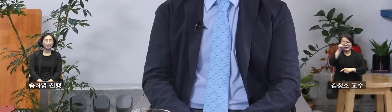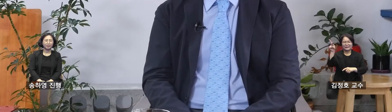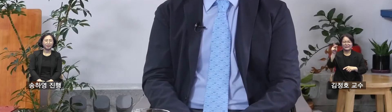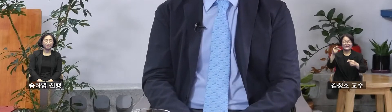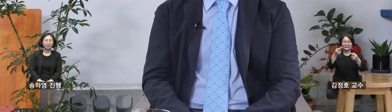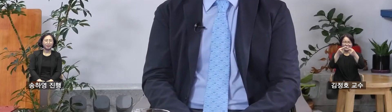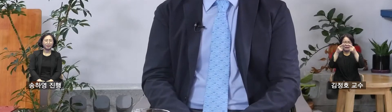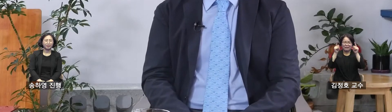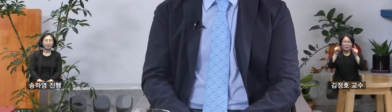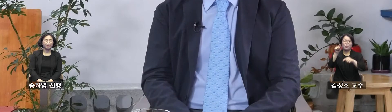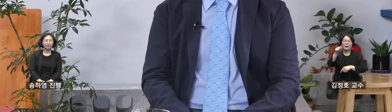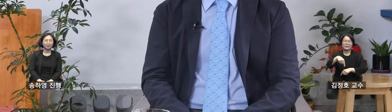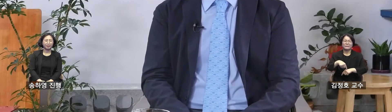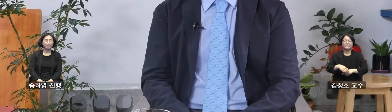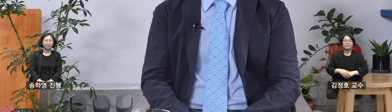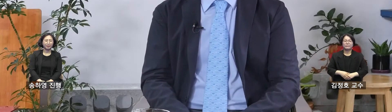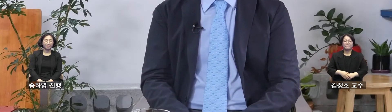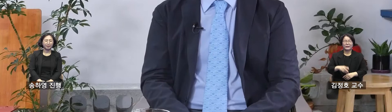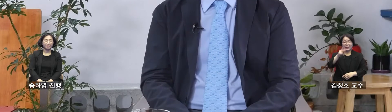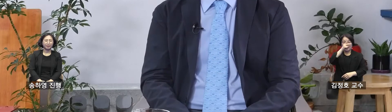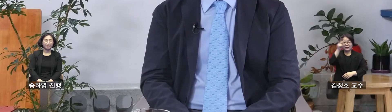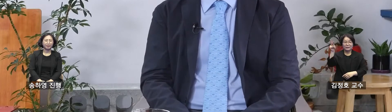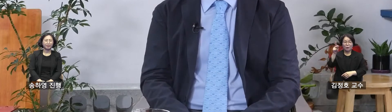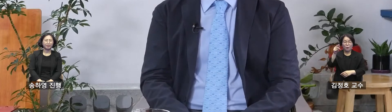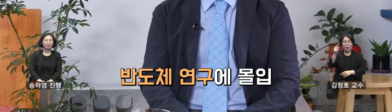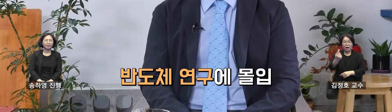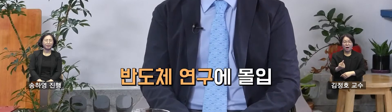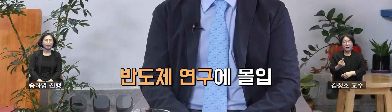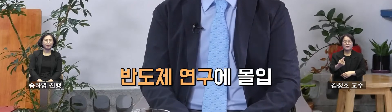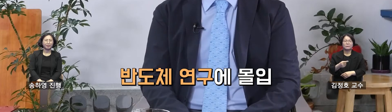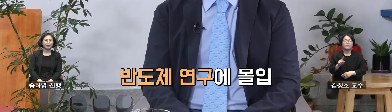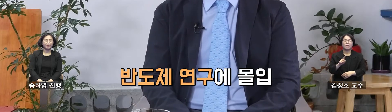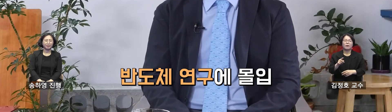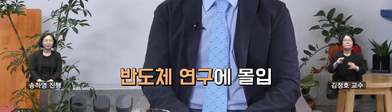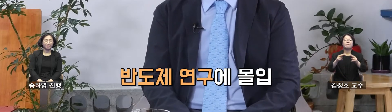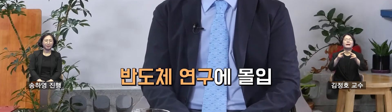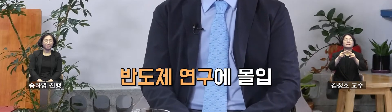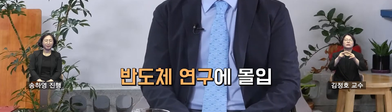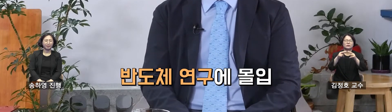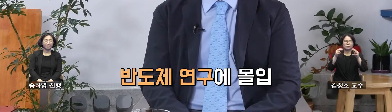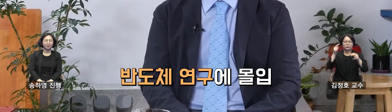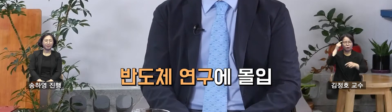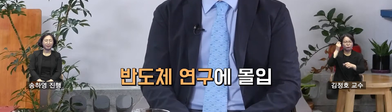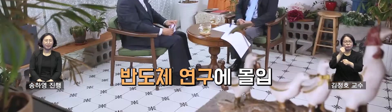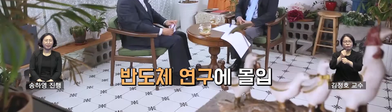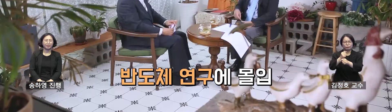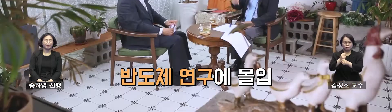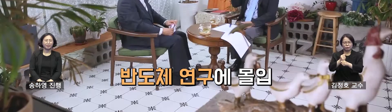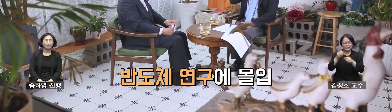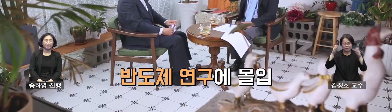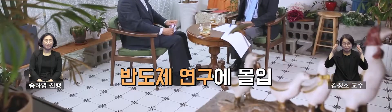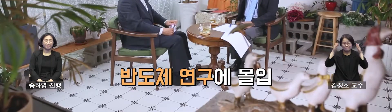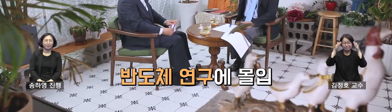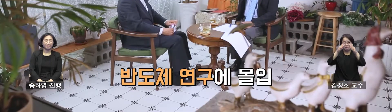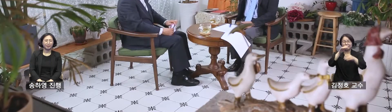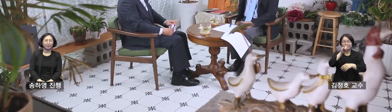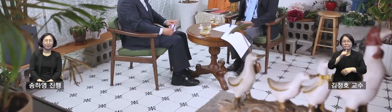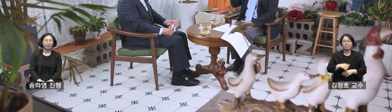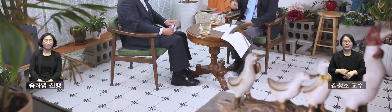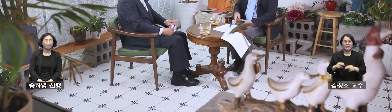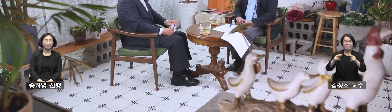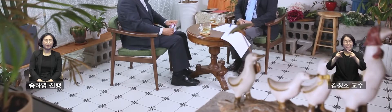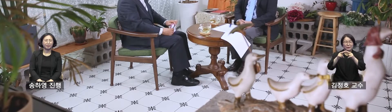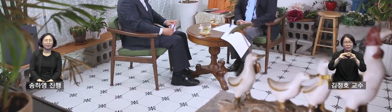됐습니다만은 그러면서 카이스트에 오면서부터는 완전히 반도체 연구로 돌아섰었습니다. 근데 이제